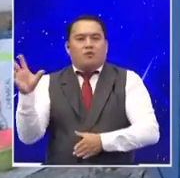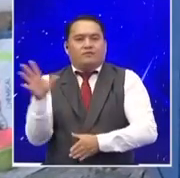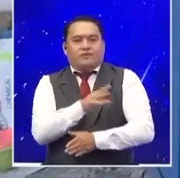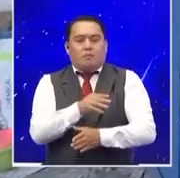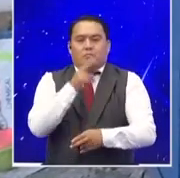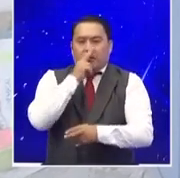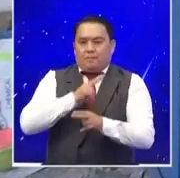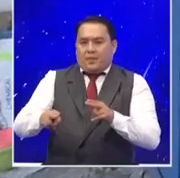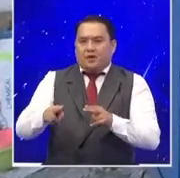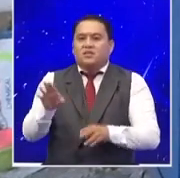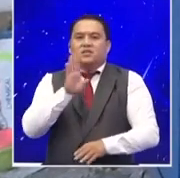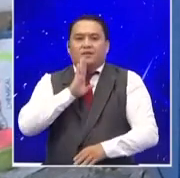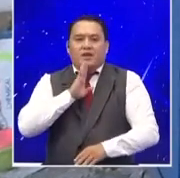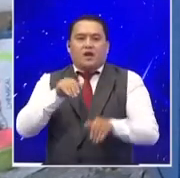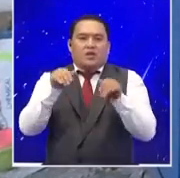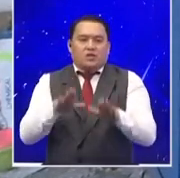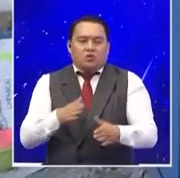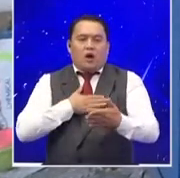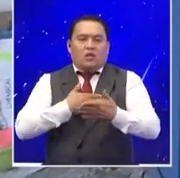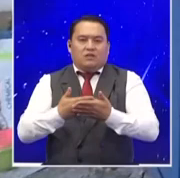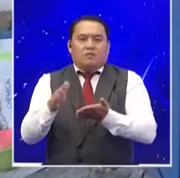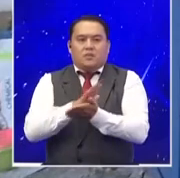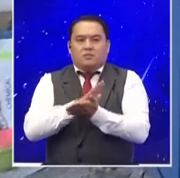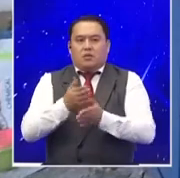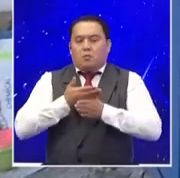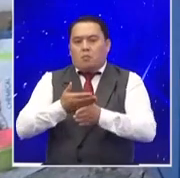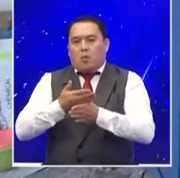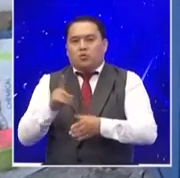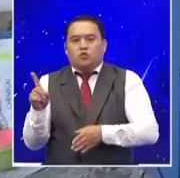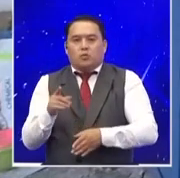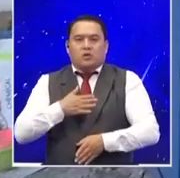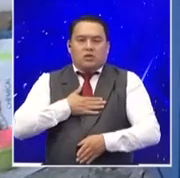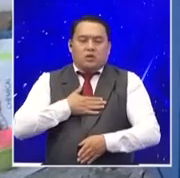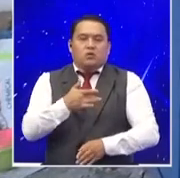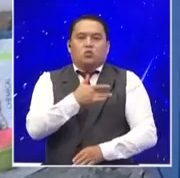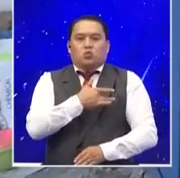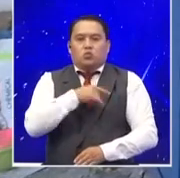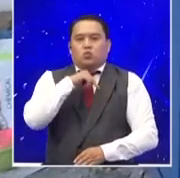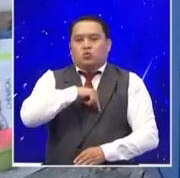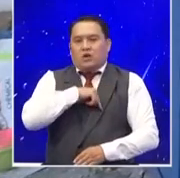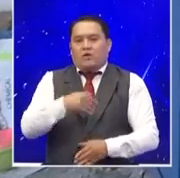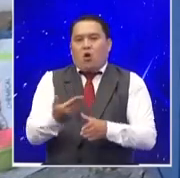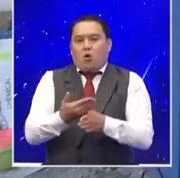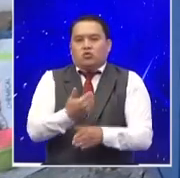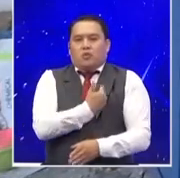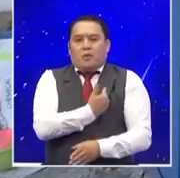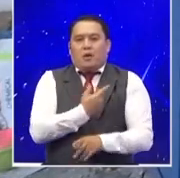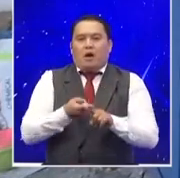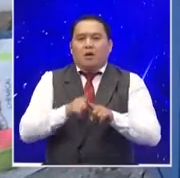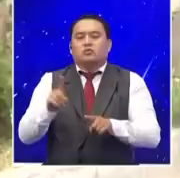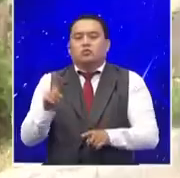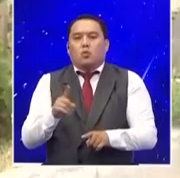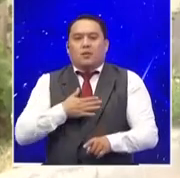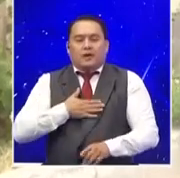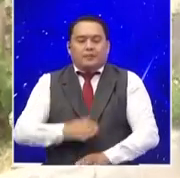пропажи девочки. С того времени решила стать волонтером, потому что, ну, это, наверное, зов души. Хочется помогать людям. Кто, если не